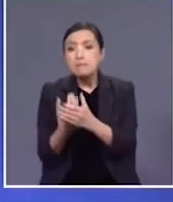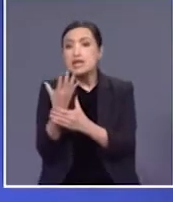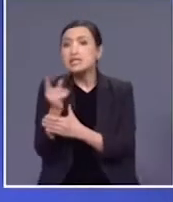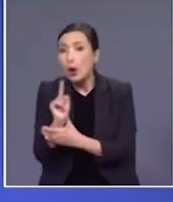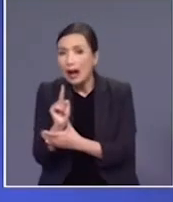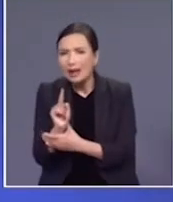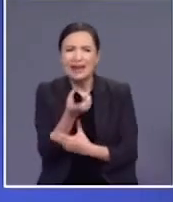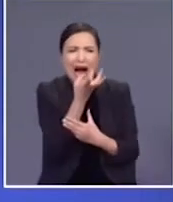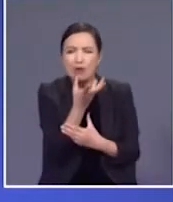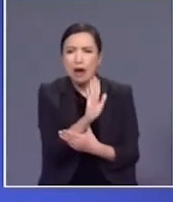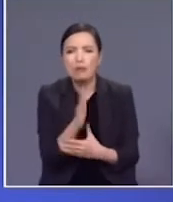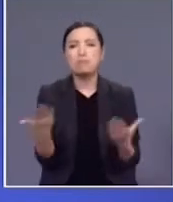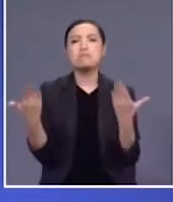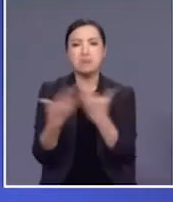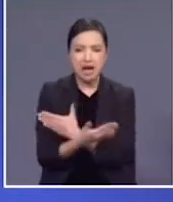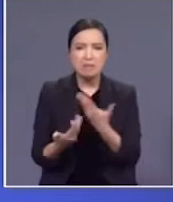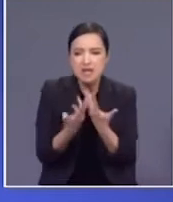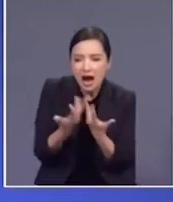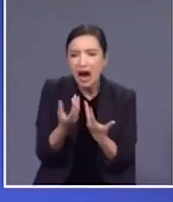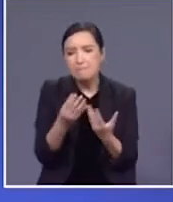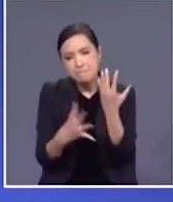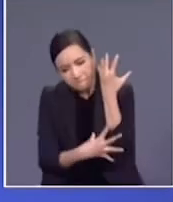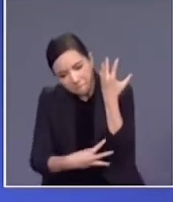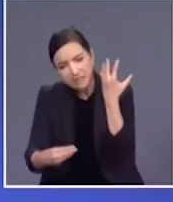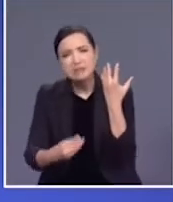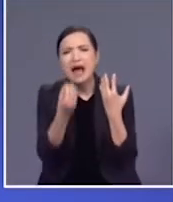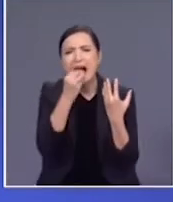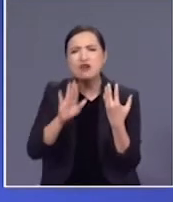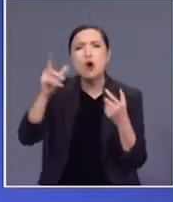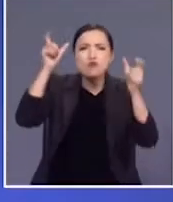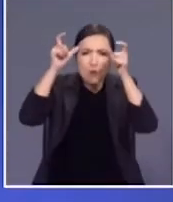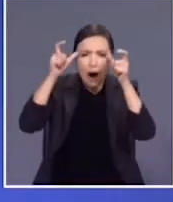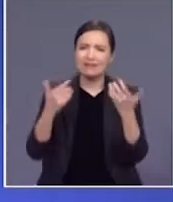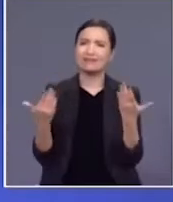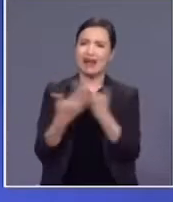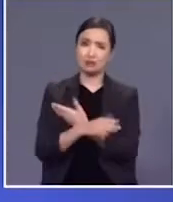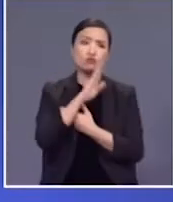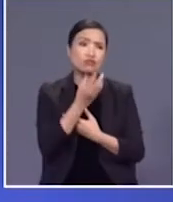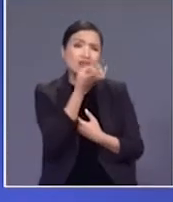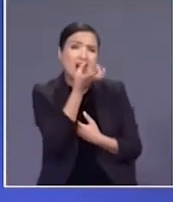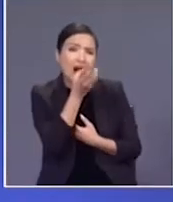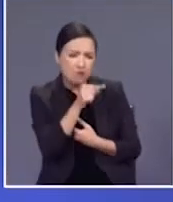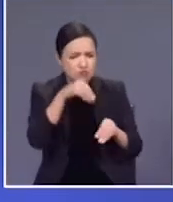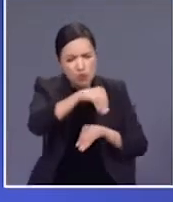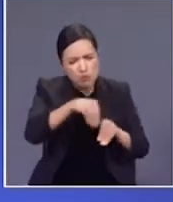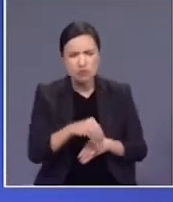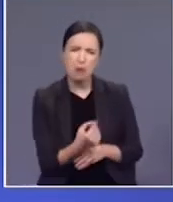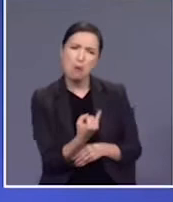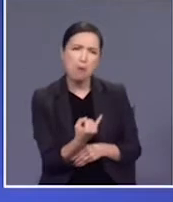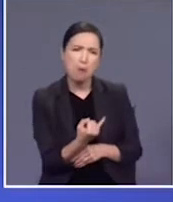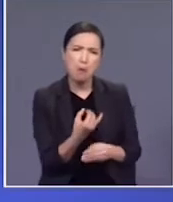าข้าวโพดมันสำปะหลังโดยทยอยลดพื้นที่สมมติว่าเดิมท่านทำนาไม่ได้ผล15ไร่ก็มาทำฟาร์มโ